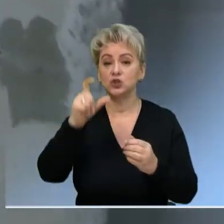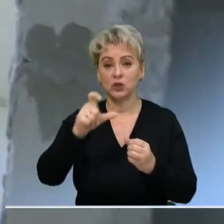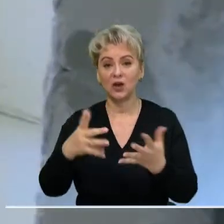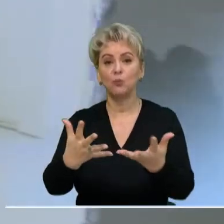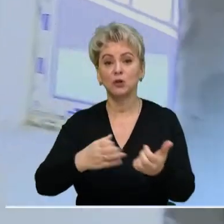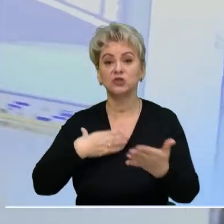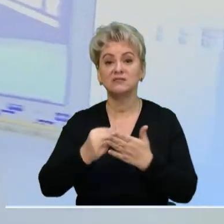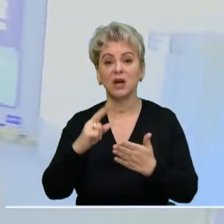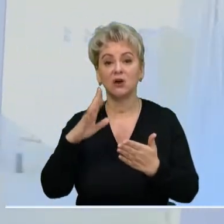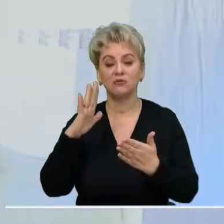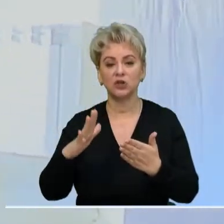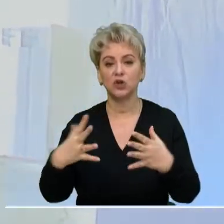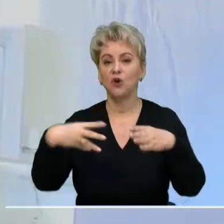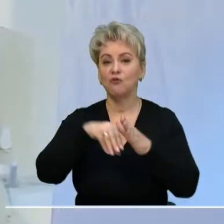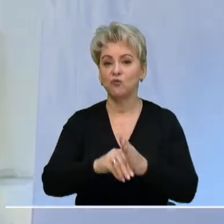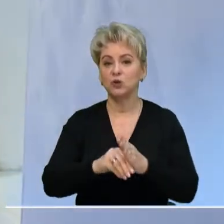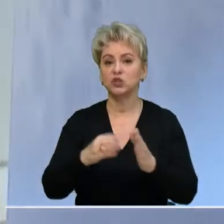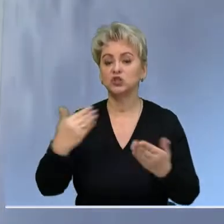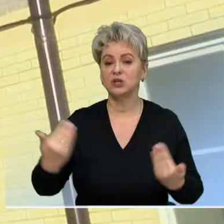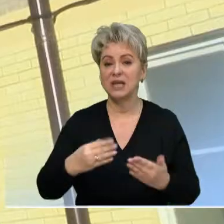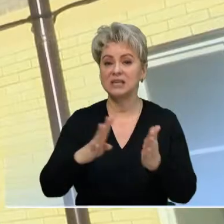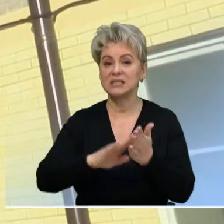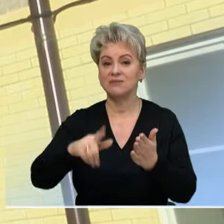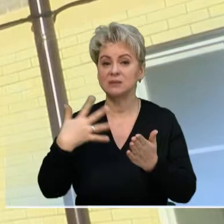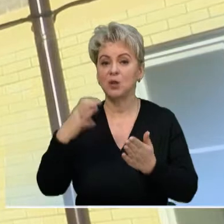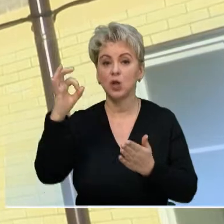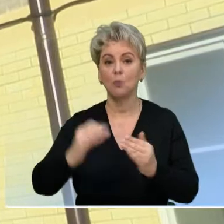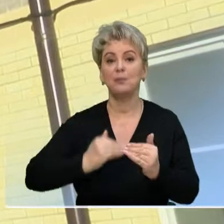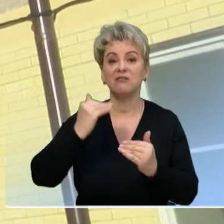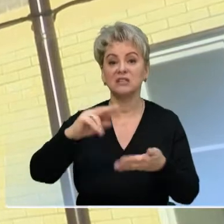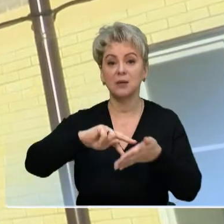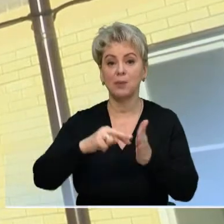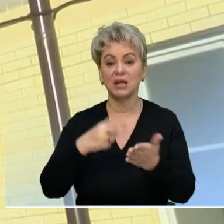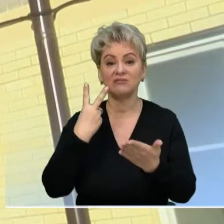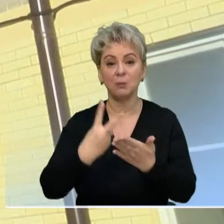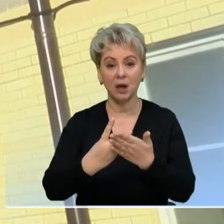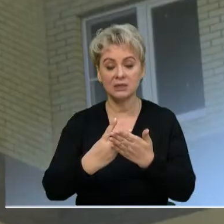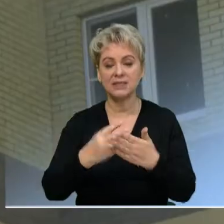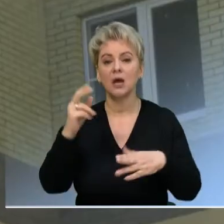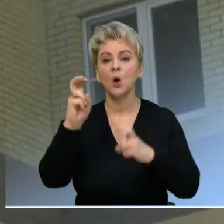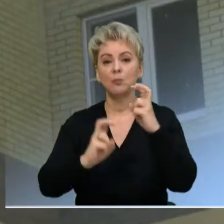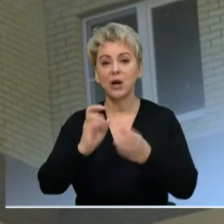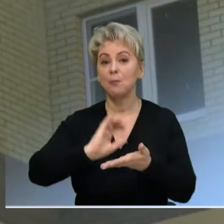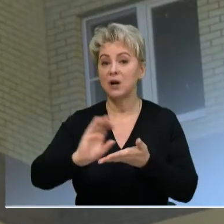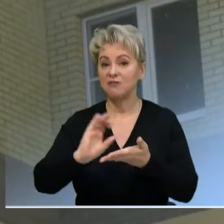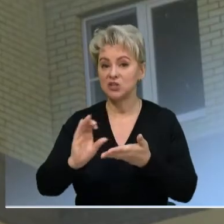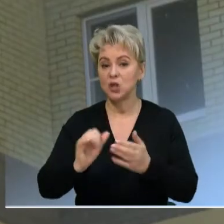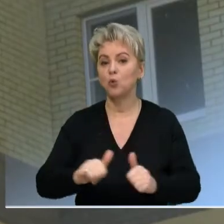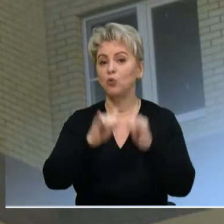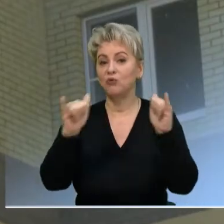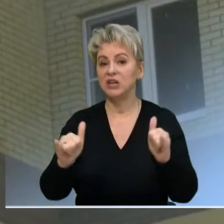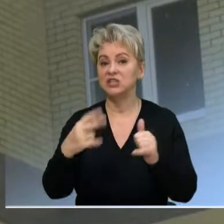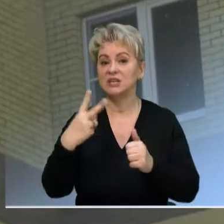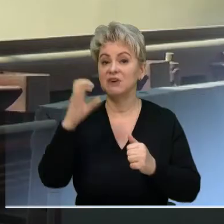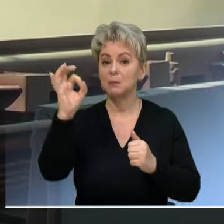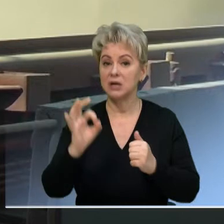получил свою квартиру. Ввод жилья на 9,5% превысил плановые показатели. Промышленное производство выросло почти